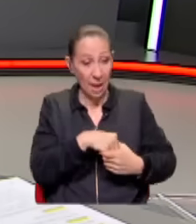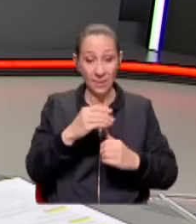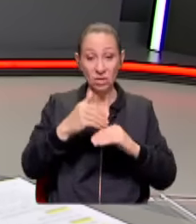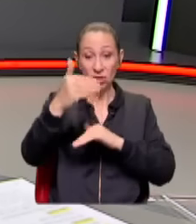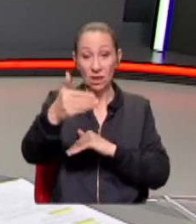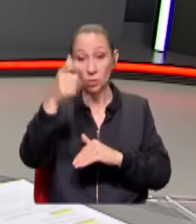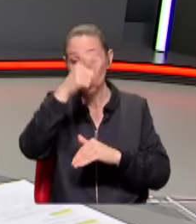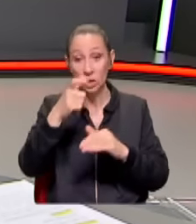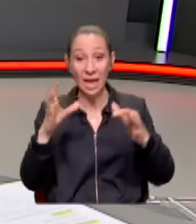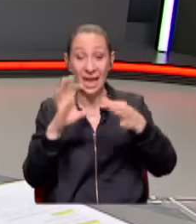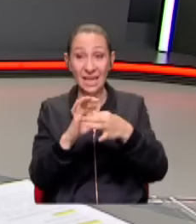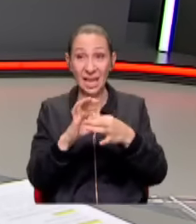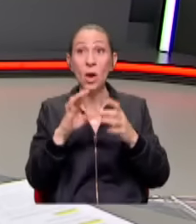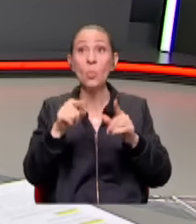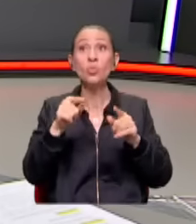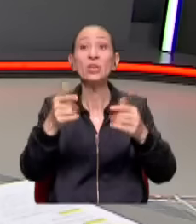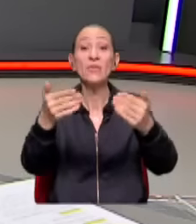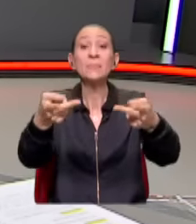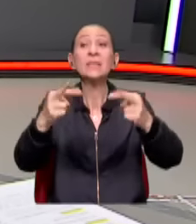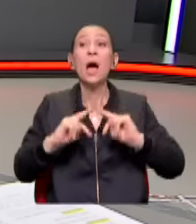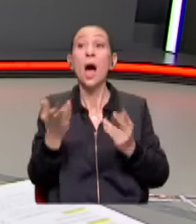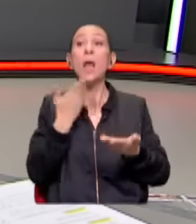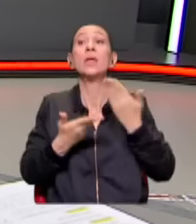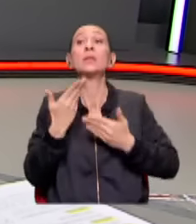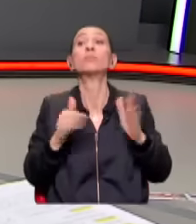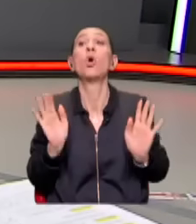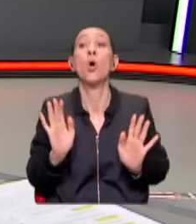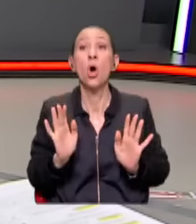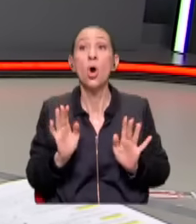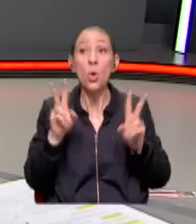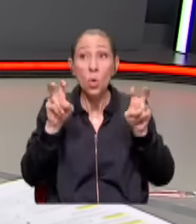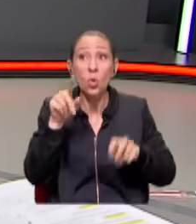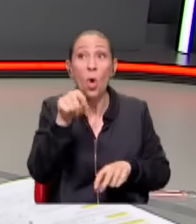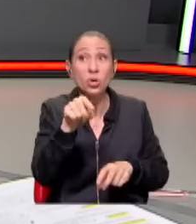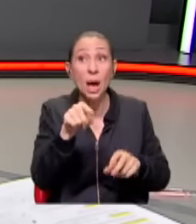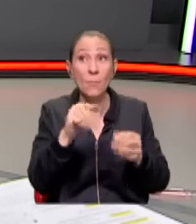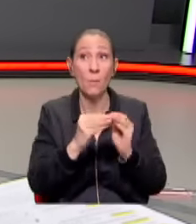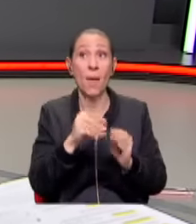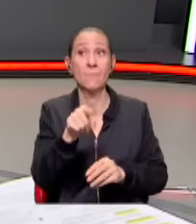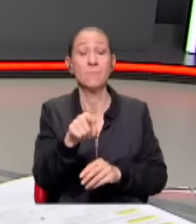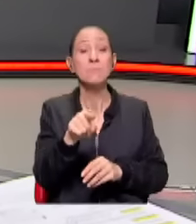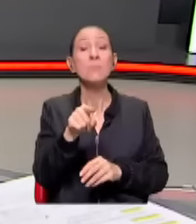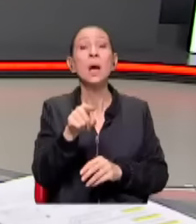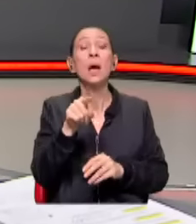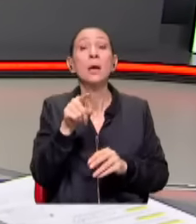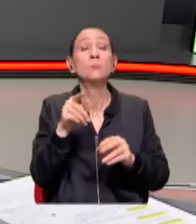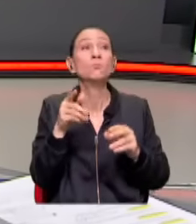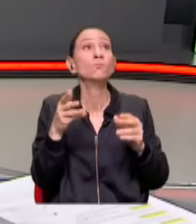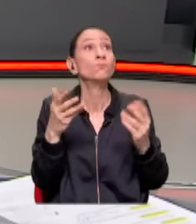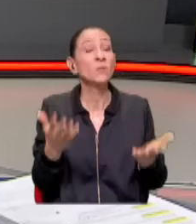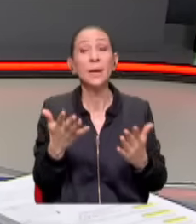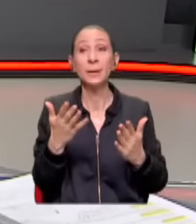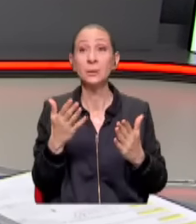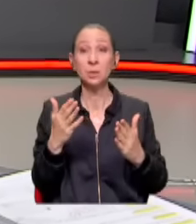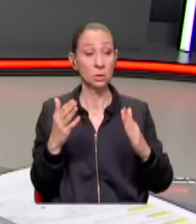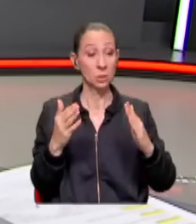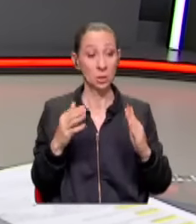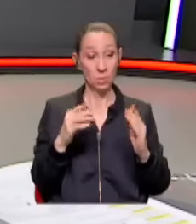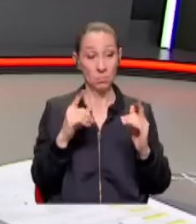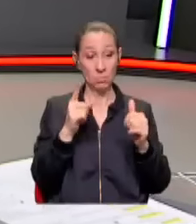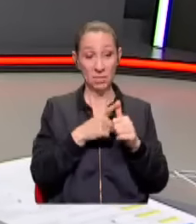dair şeyler. Dolayısıyla bu tarafı bize yansımıyor. Mesele de orada. Yani Karşı tarafta